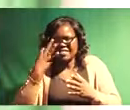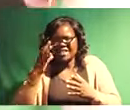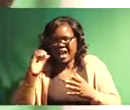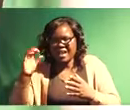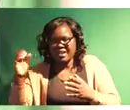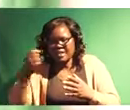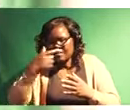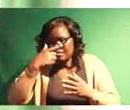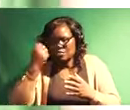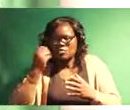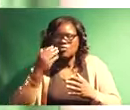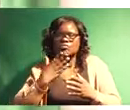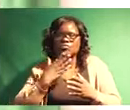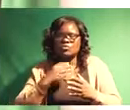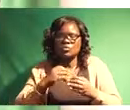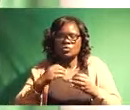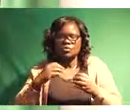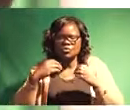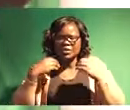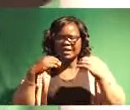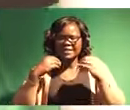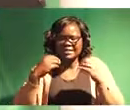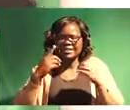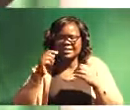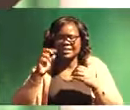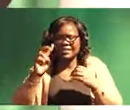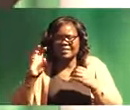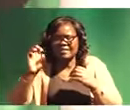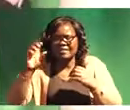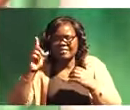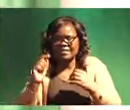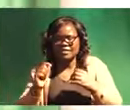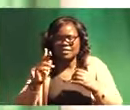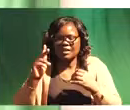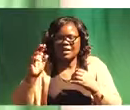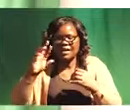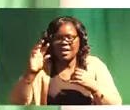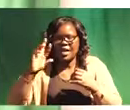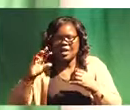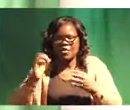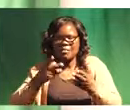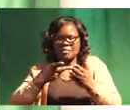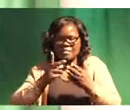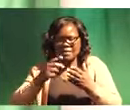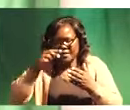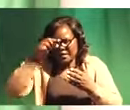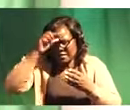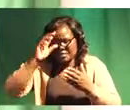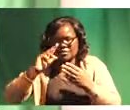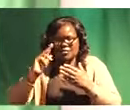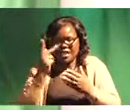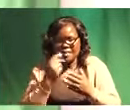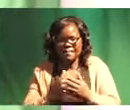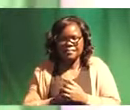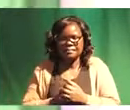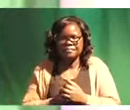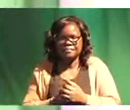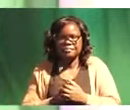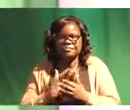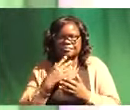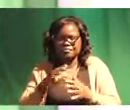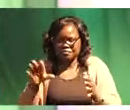kwa sababu tunataka wale wanafundisha katika TVET kama hii yenu ya Kaelo walipwe na serikali ya Kenya. Mimi